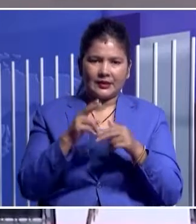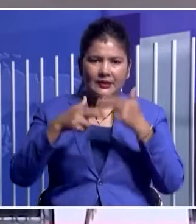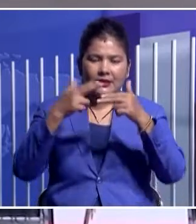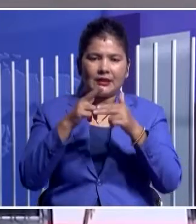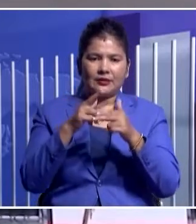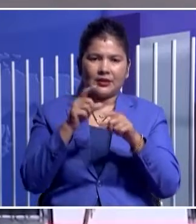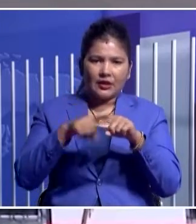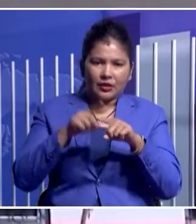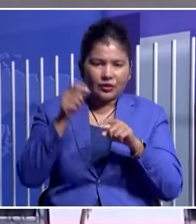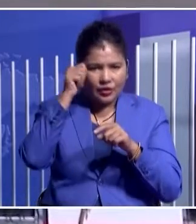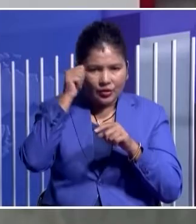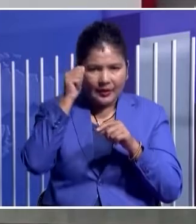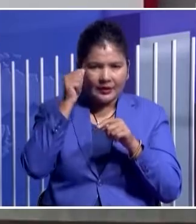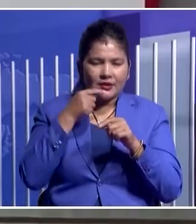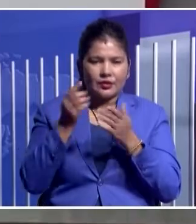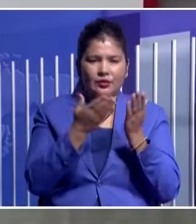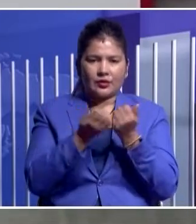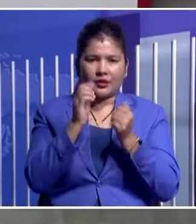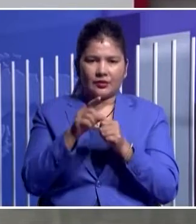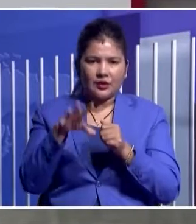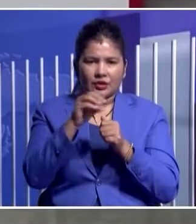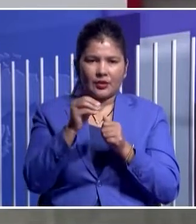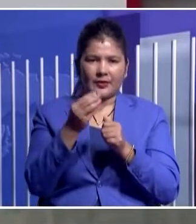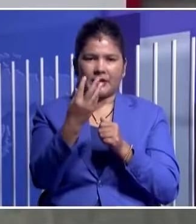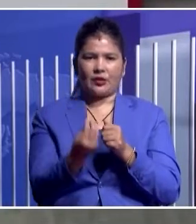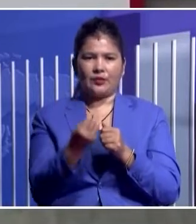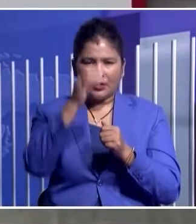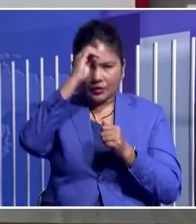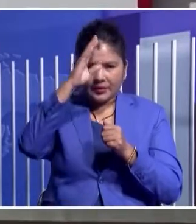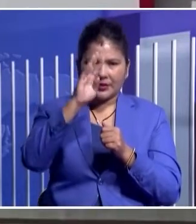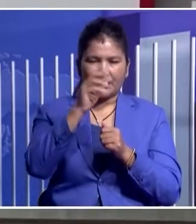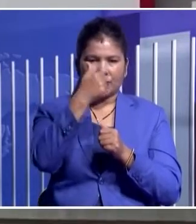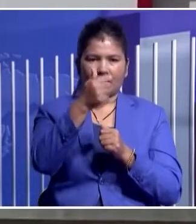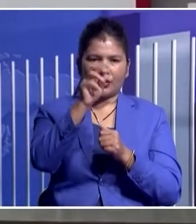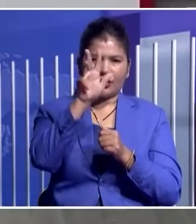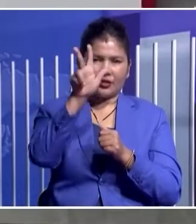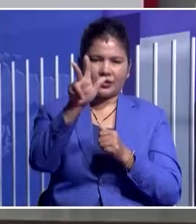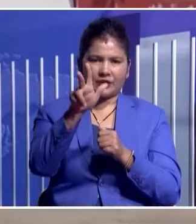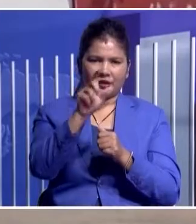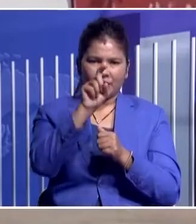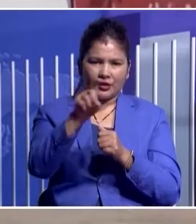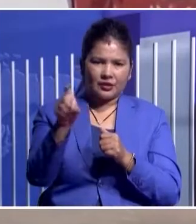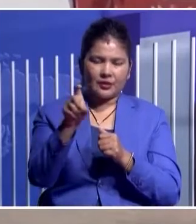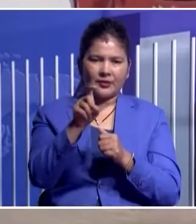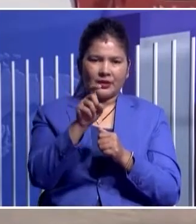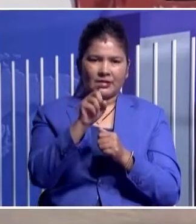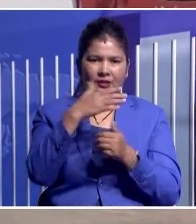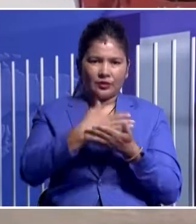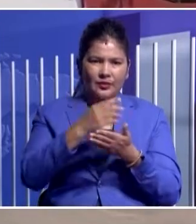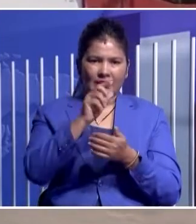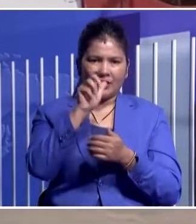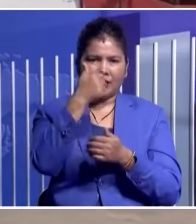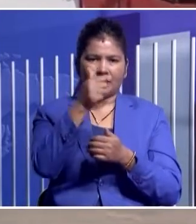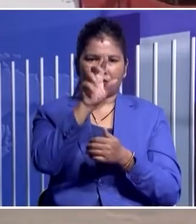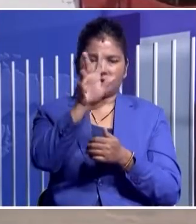खर्च अनुमान संशोधन गरेका हुन्। सबैभन्दा कम सुदूरपश्चिम प्रदेशले 68 र लुम्बिनीले 68.73% बराबर मात्रै